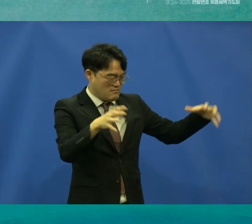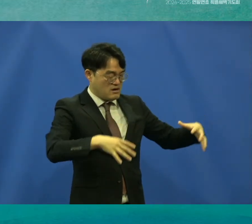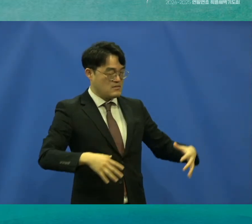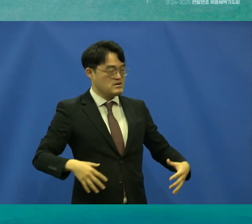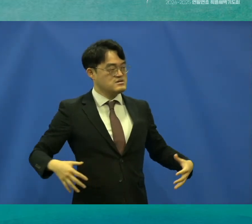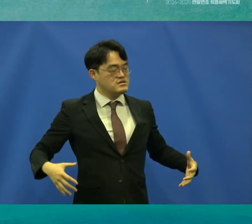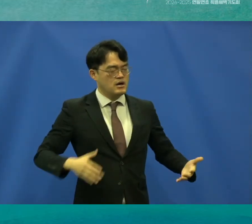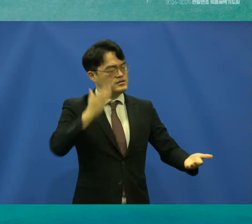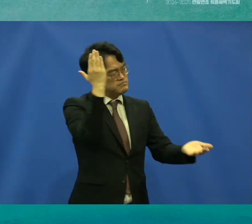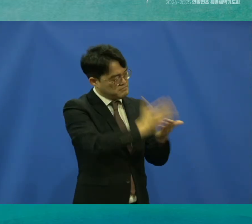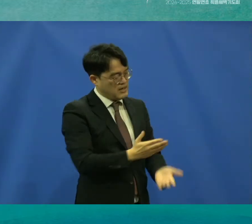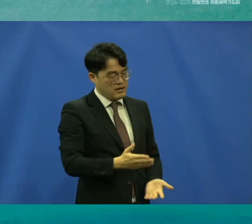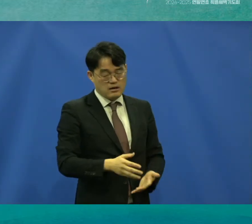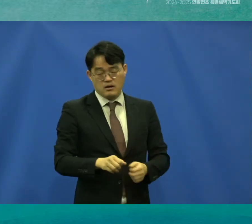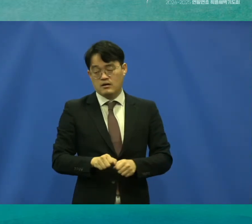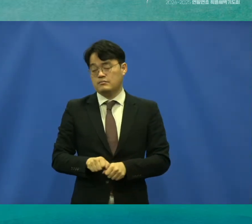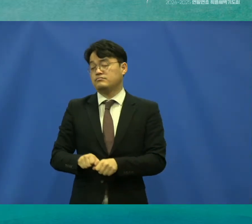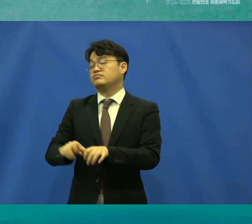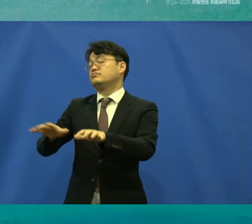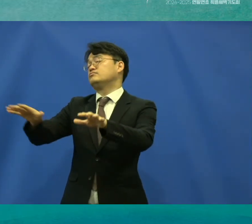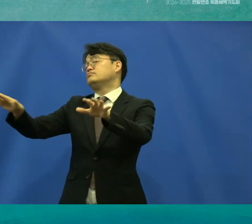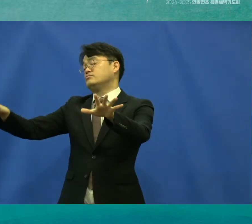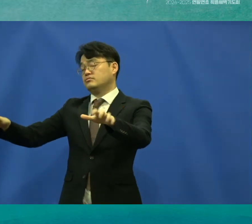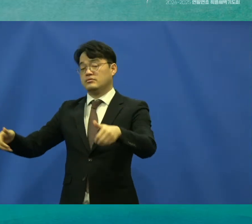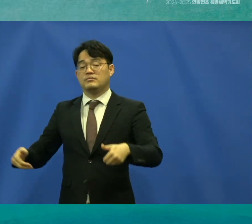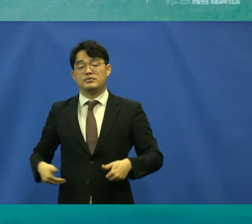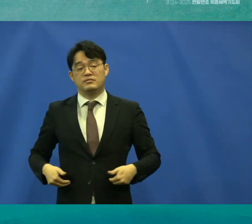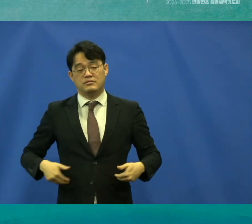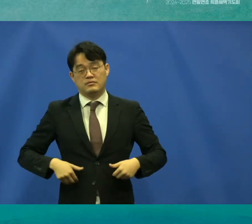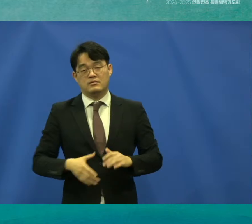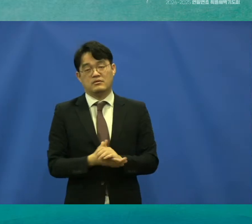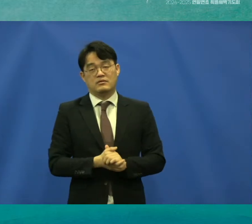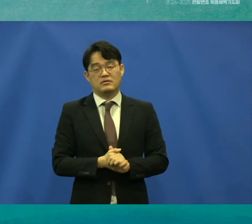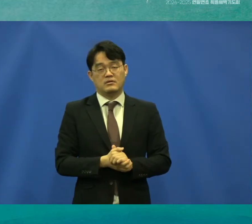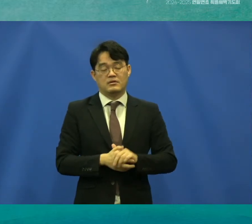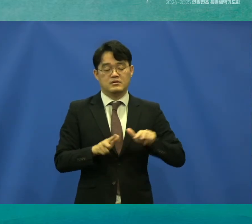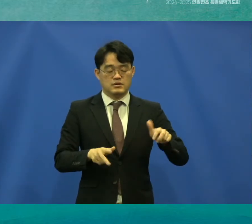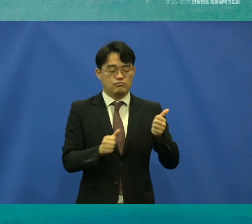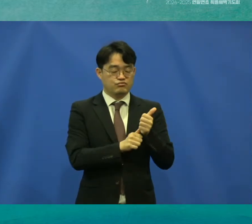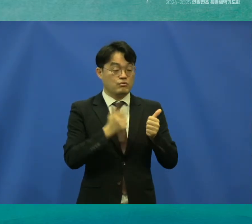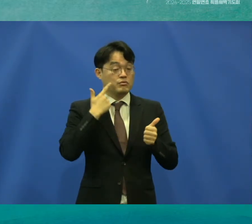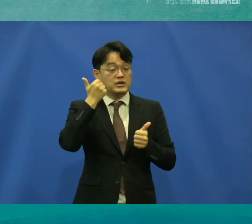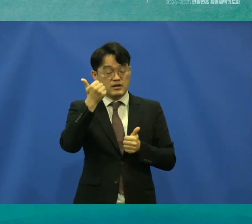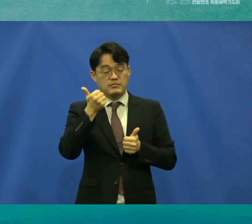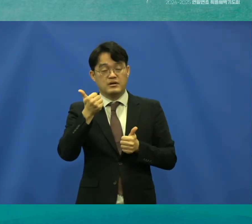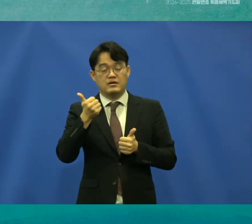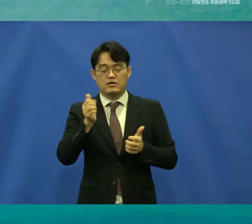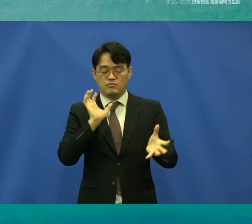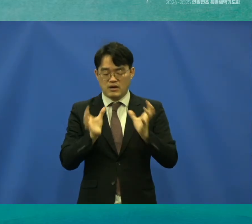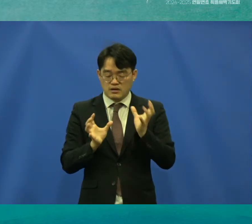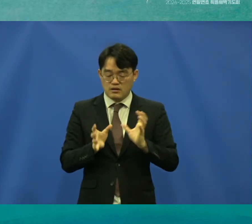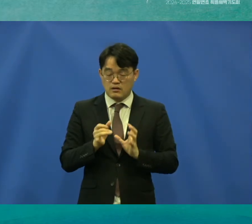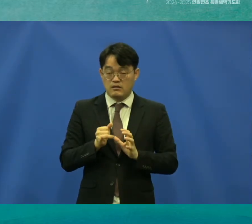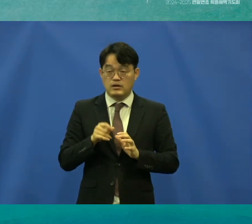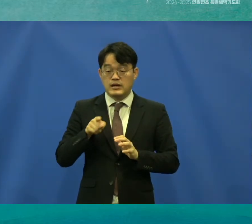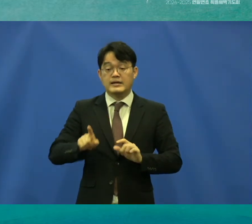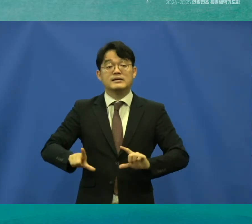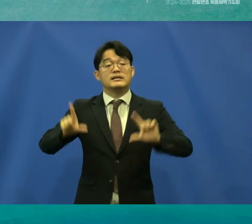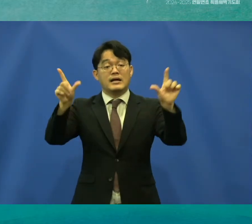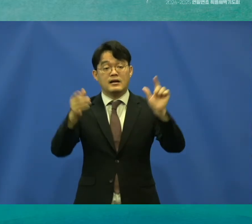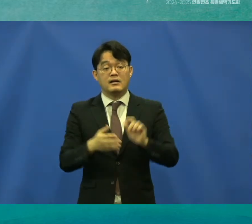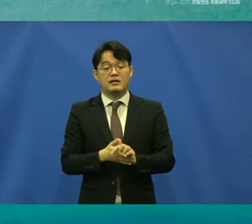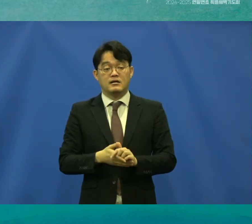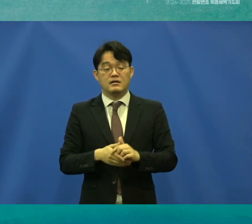우리 장로님들하고도 언론을 했습니다. 우리 교육자들하고도 얘기를 나눴습니다. 우리 그날 우리 교회에서 예배드리지